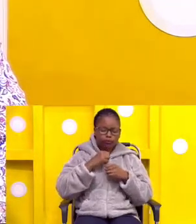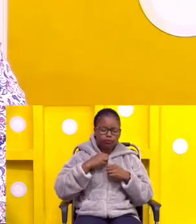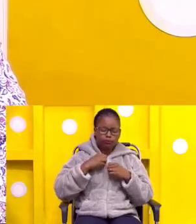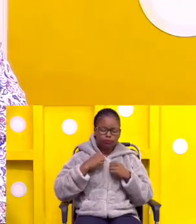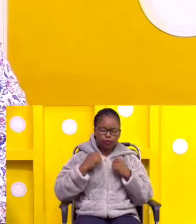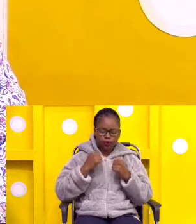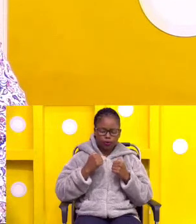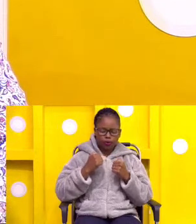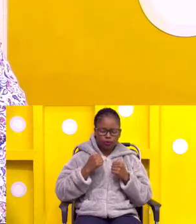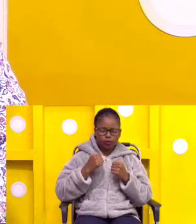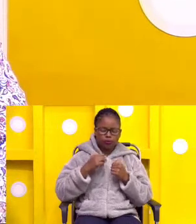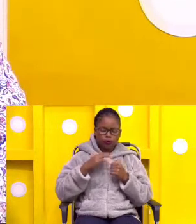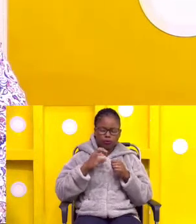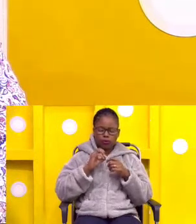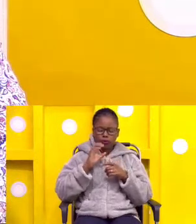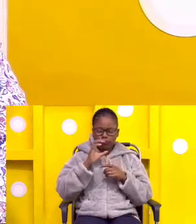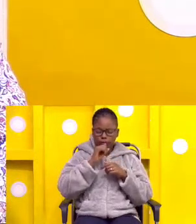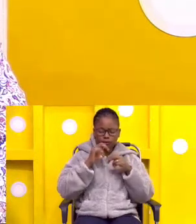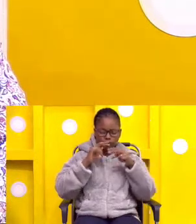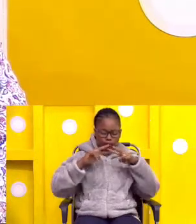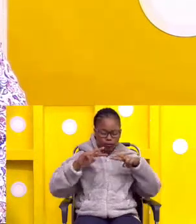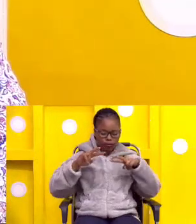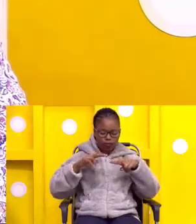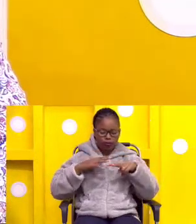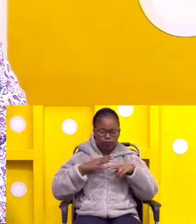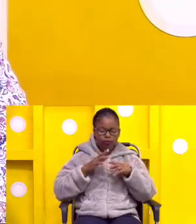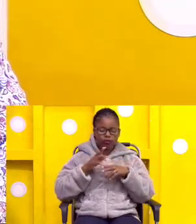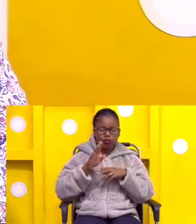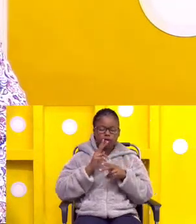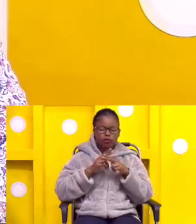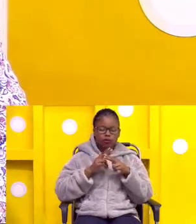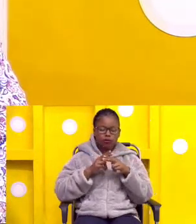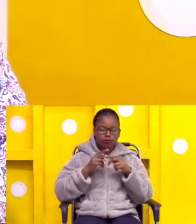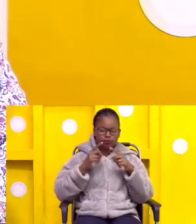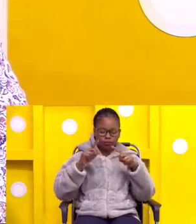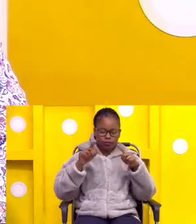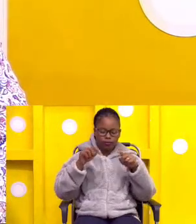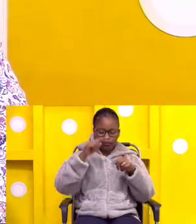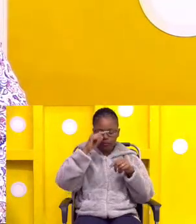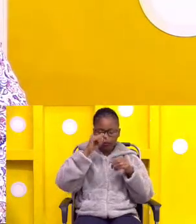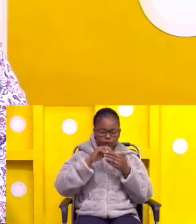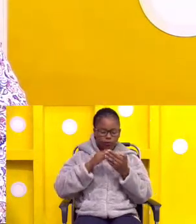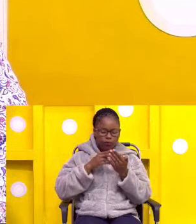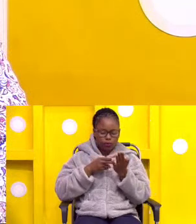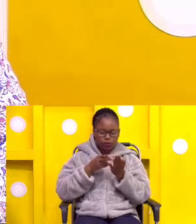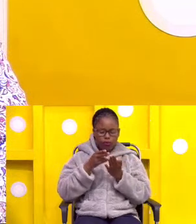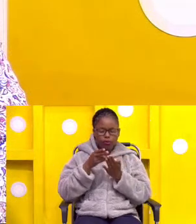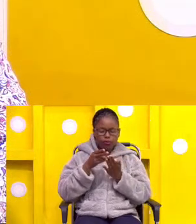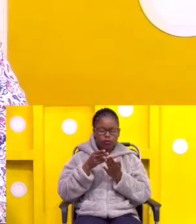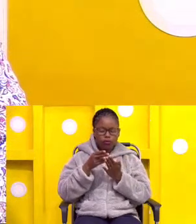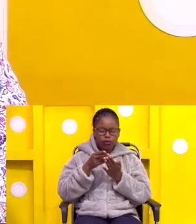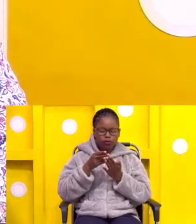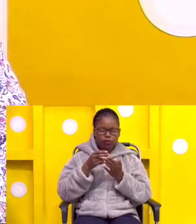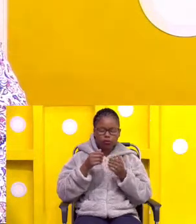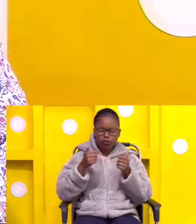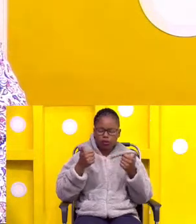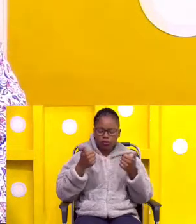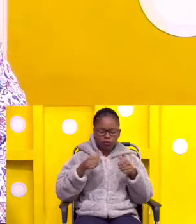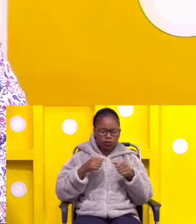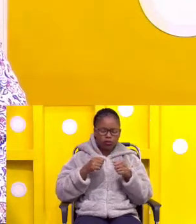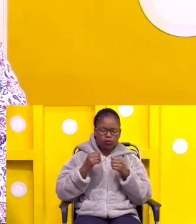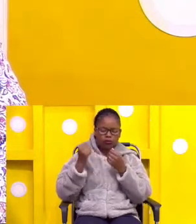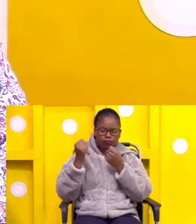thayũ. Rĩtwa rĩaku rĩrotũgĩra Ngai wee nĩ tondũ wĩ mũtheru. Namo magongona mothe twanamarutĩra na